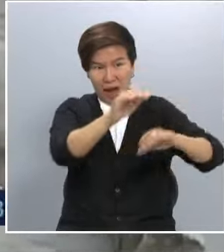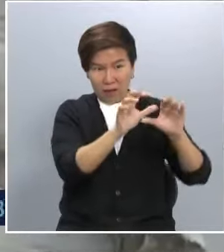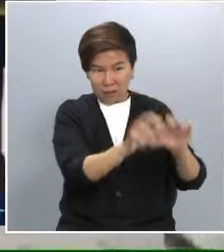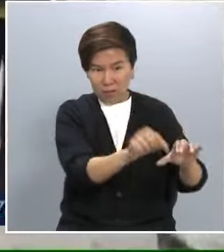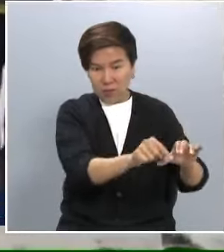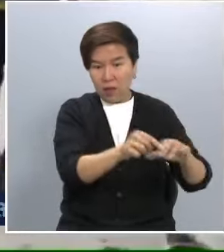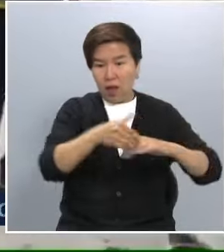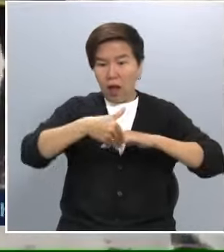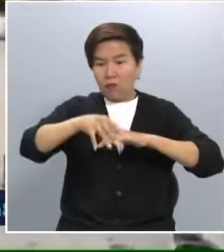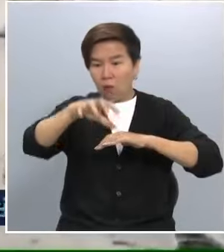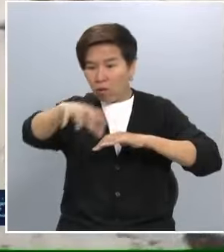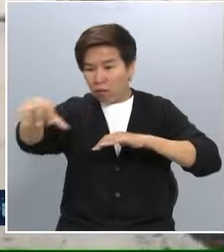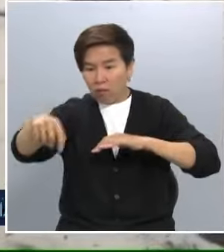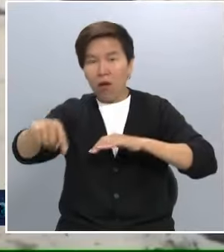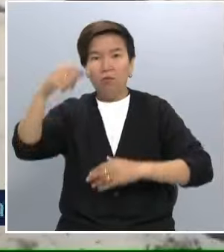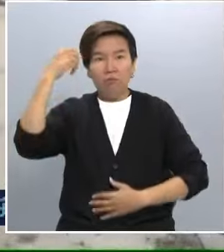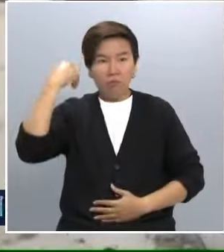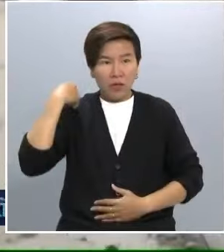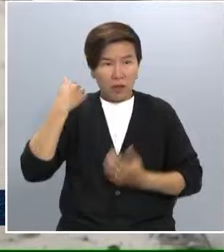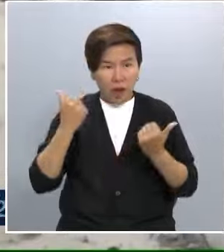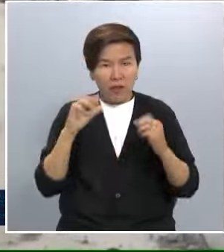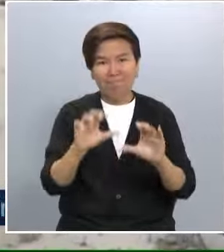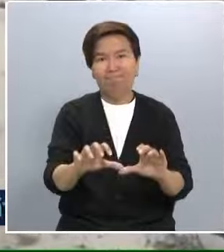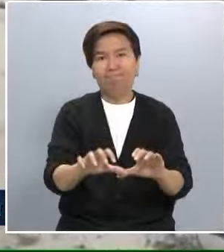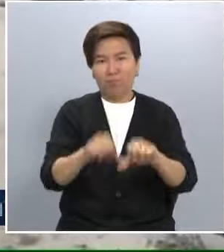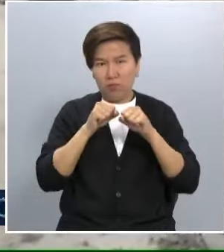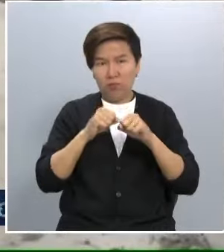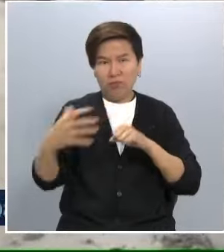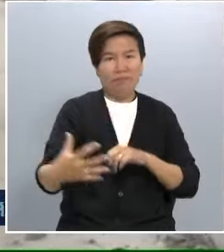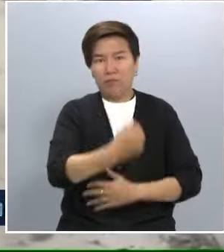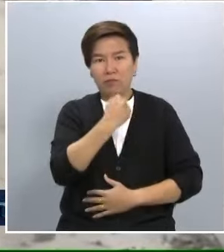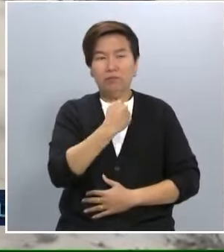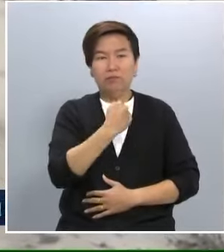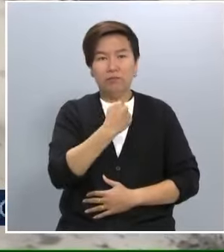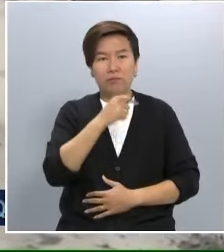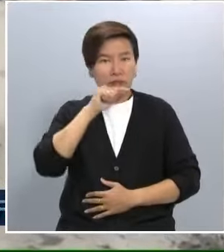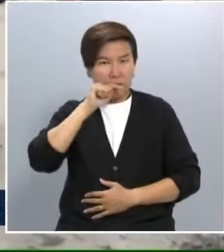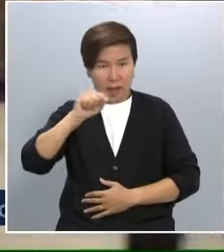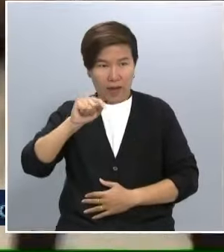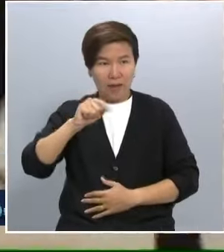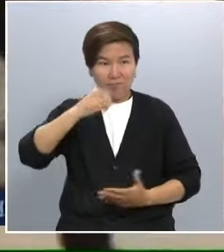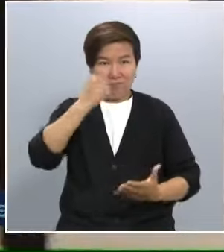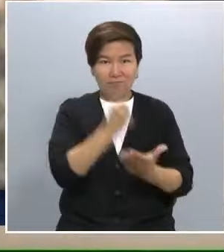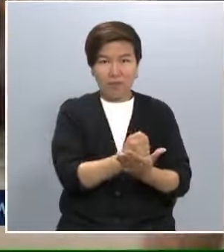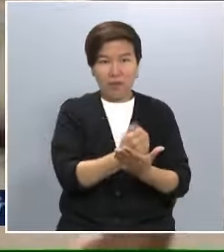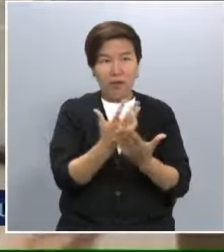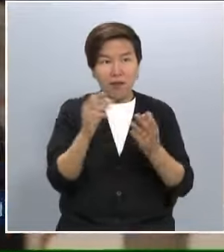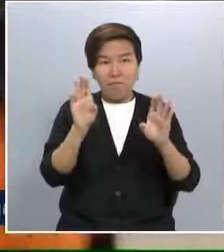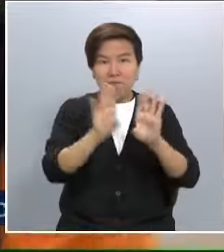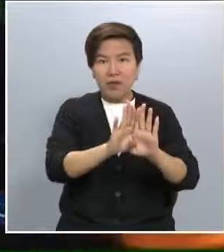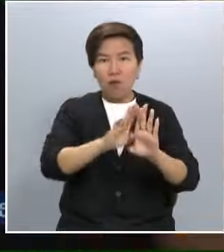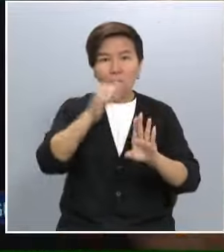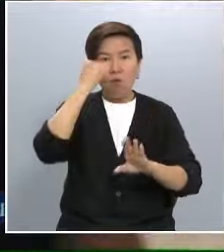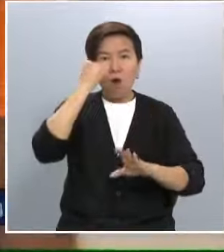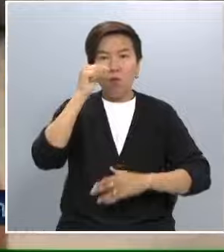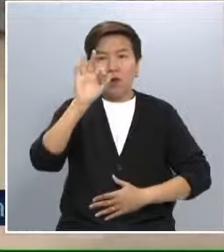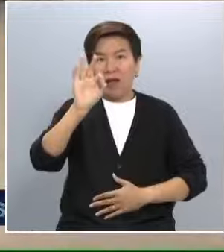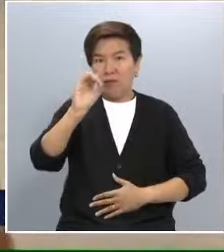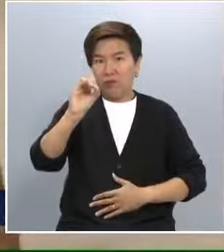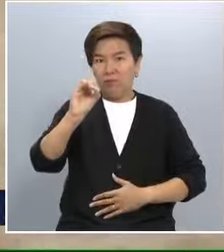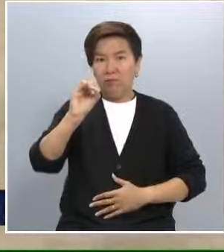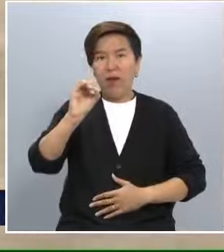เบื้องต้นนะครับได้มีการสั่งอายัดกากแคดเมียมทั้งหมดเอาไว้เรียบร้อยครับแล้วก็ให้ปิดพื้นที่ดังกล่าวเป็นเวลา90วันคือห้าม